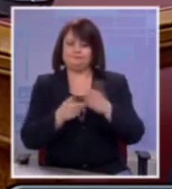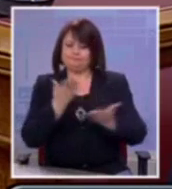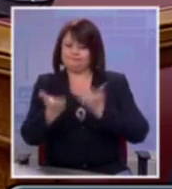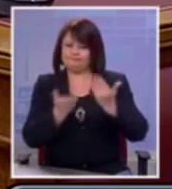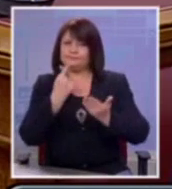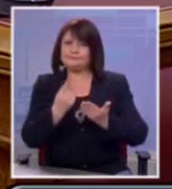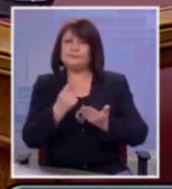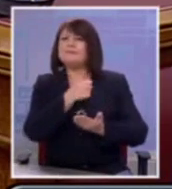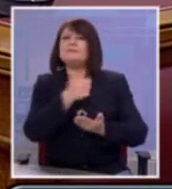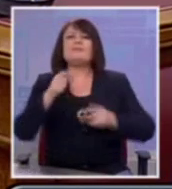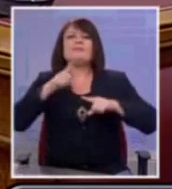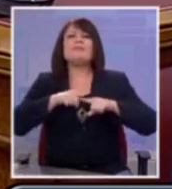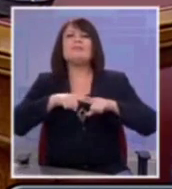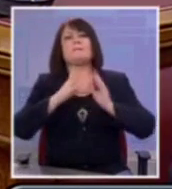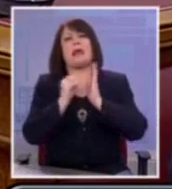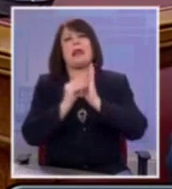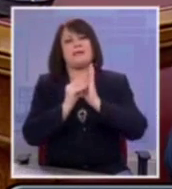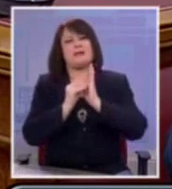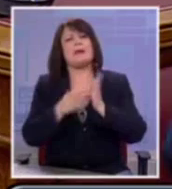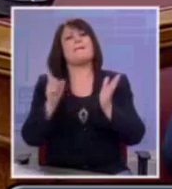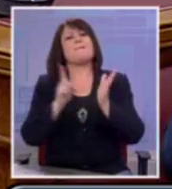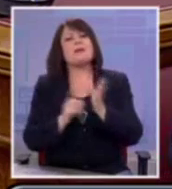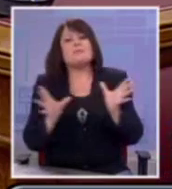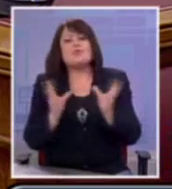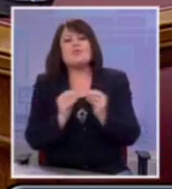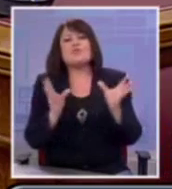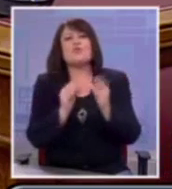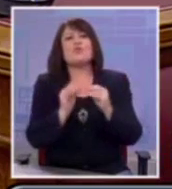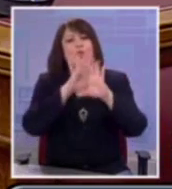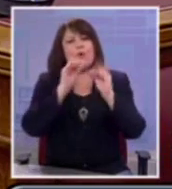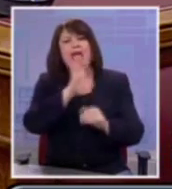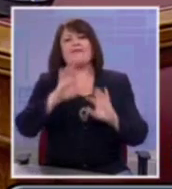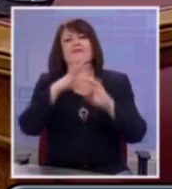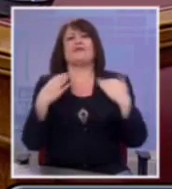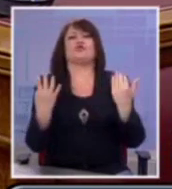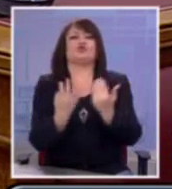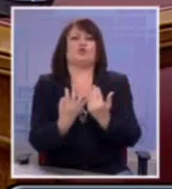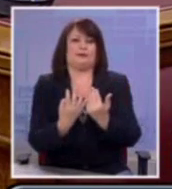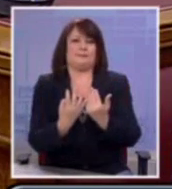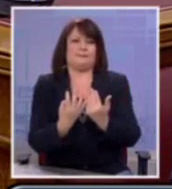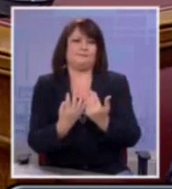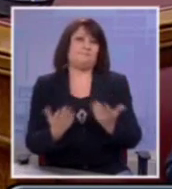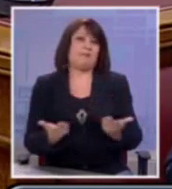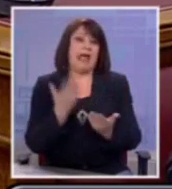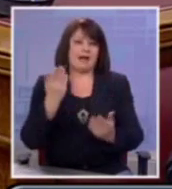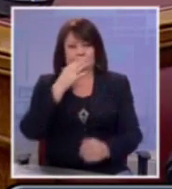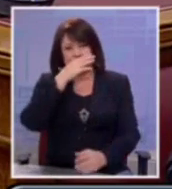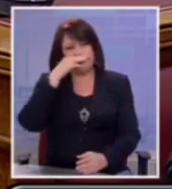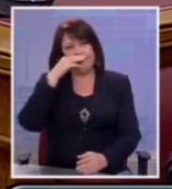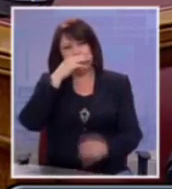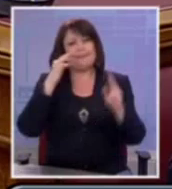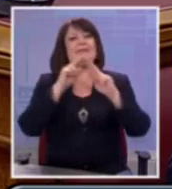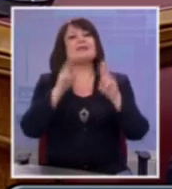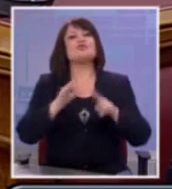μόνο χώρες όπως την Ελλάδα, αλλά θα πρέπει να αφορούν ολόκληρη την Ευρωζώνη. Δηλαδή, εάν το Ταμείο